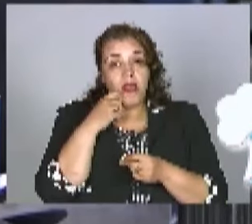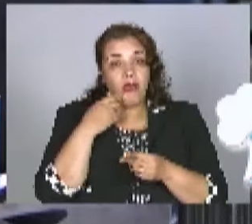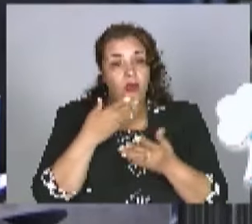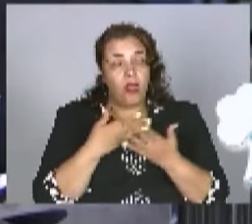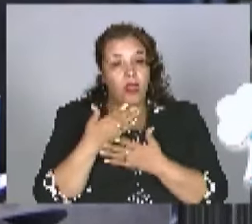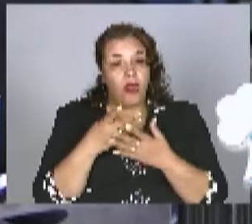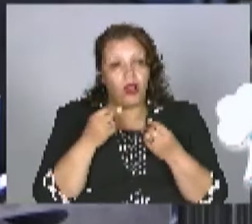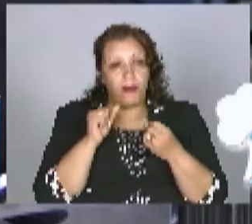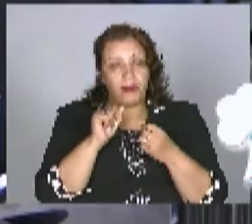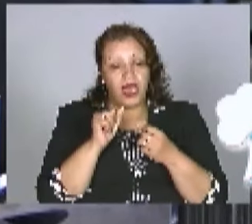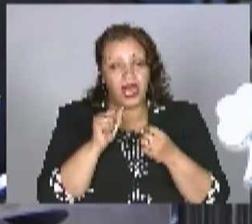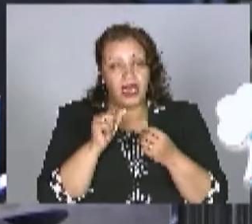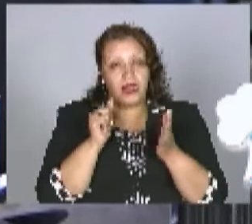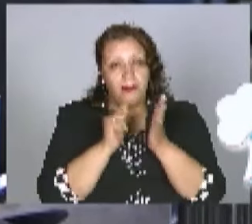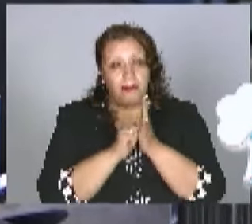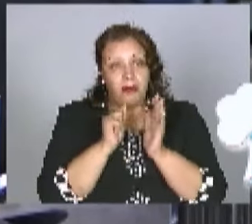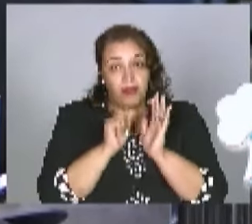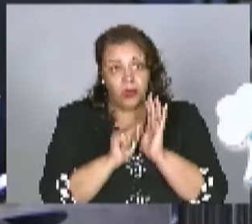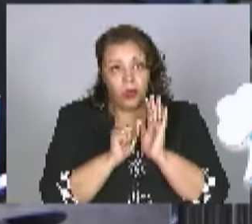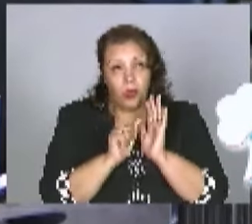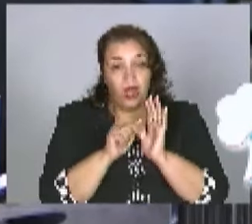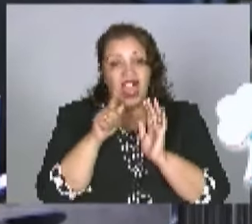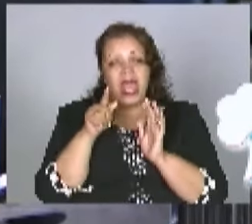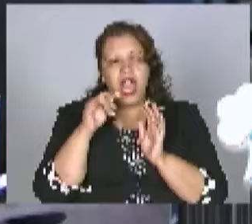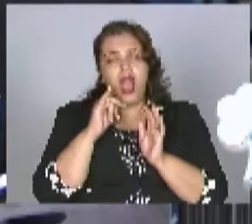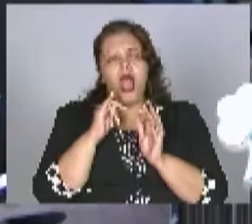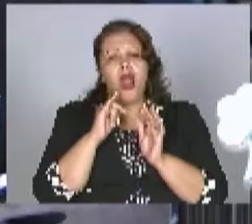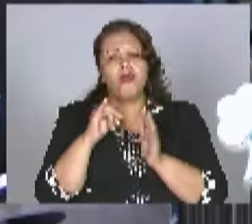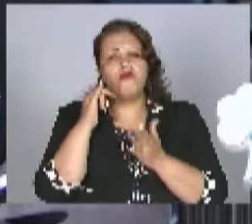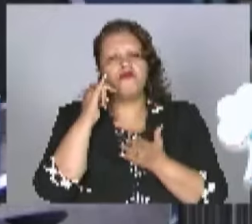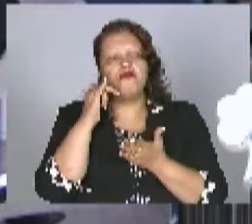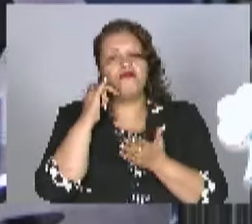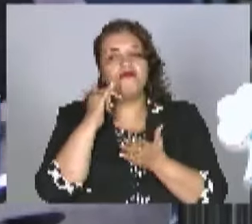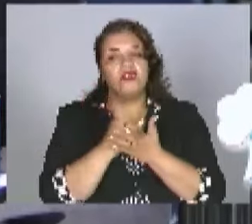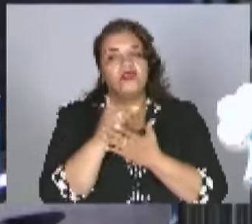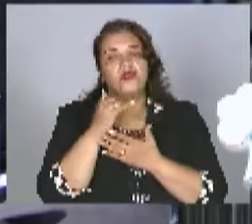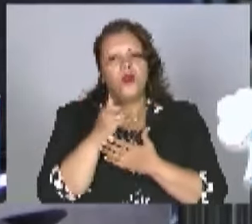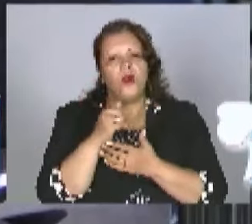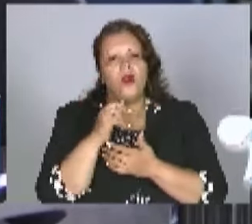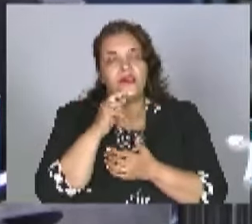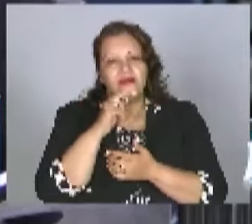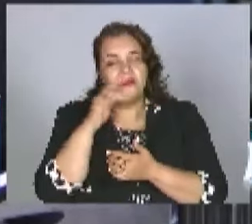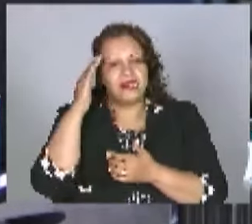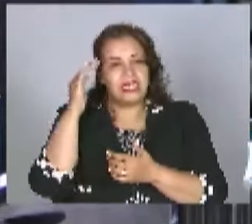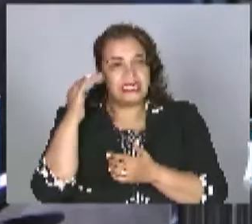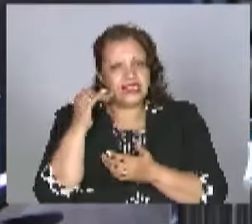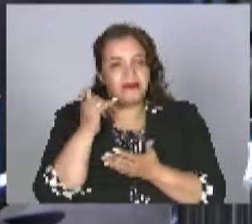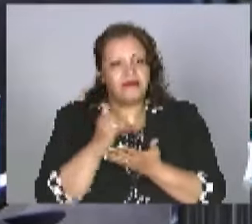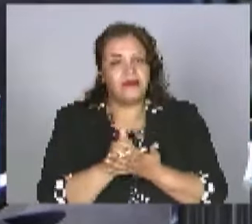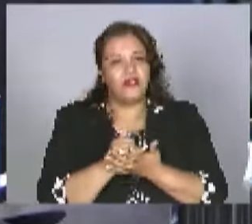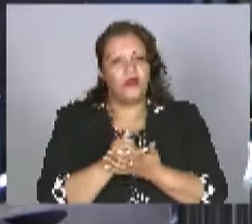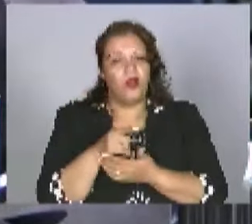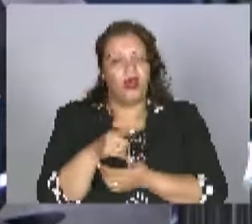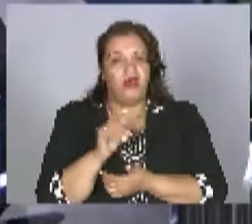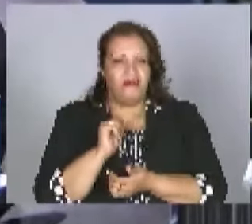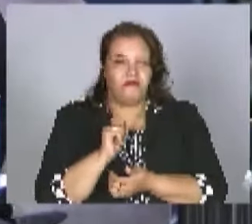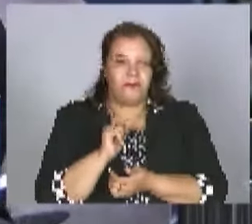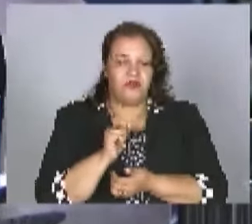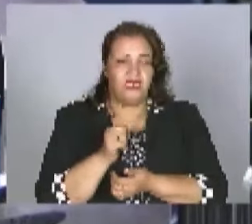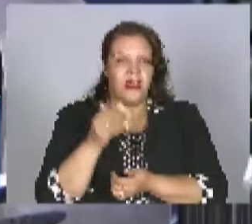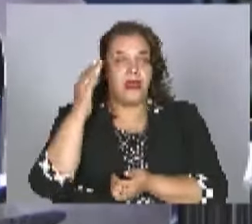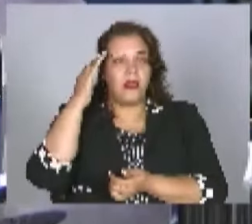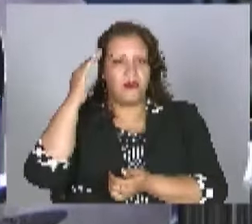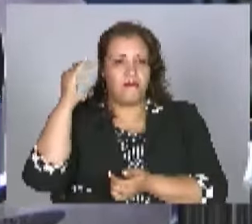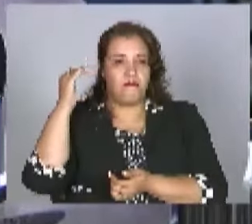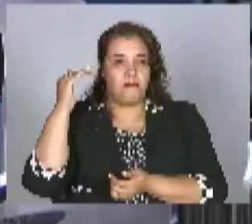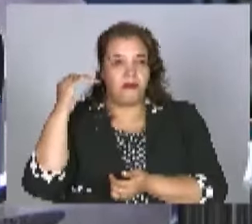ببيته خلى الزوجه هي اللي ماسكه كل حاجه في البيت لان هو تنار مع اصحابه بره طبيعه البلد دي كده فالمراه